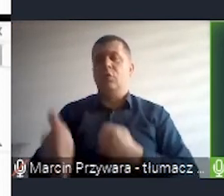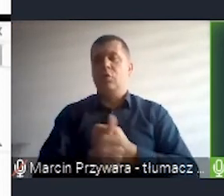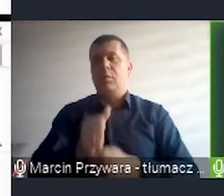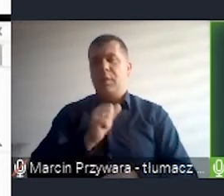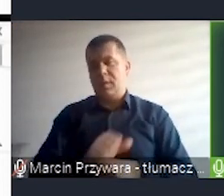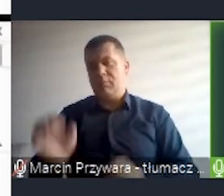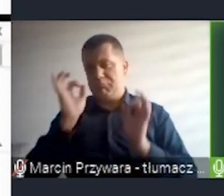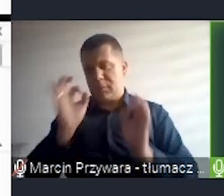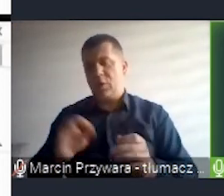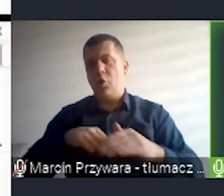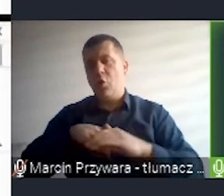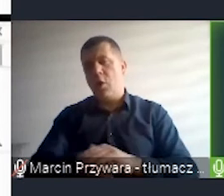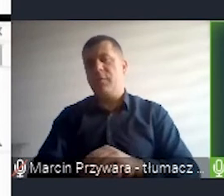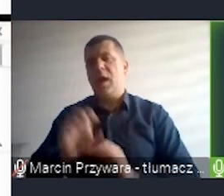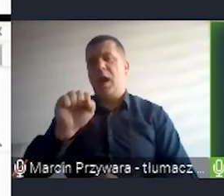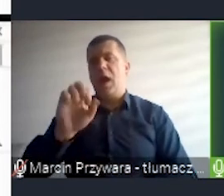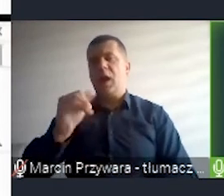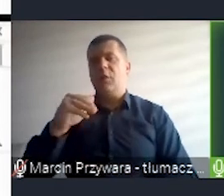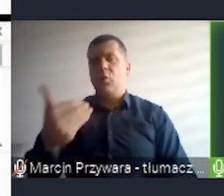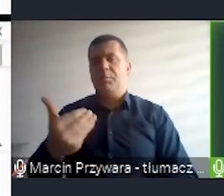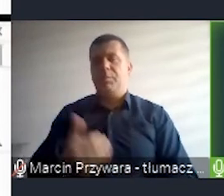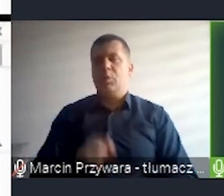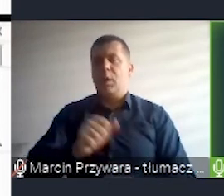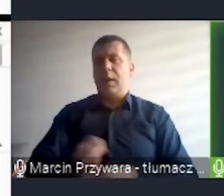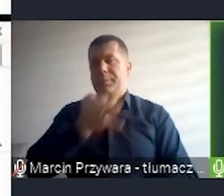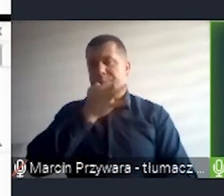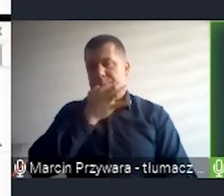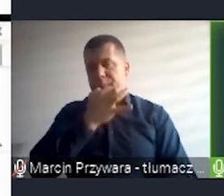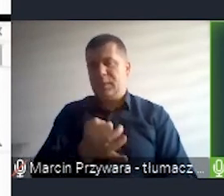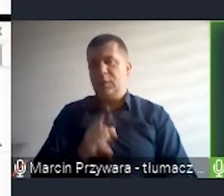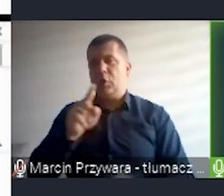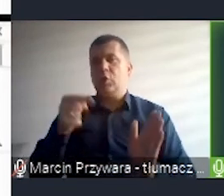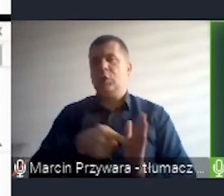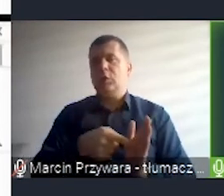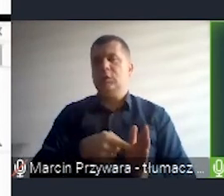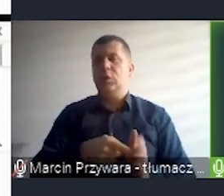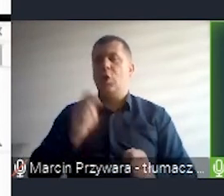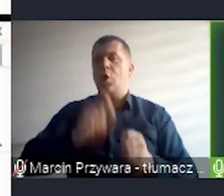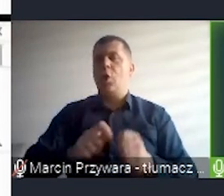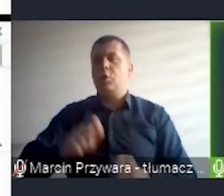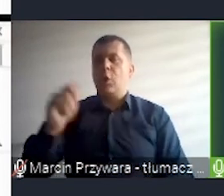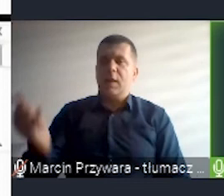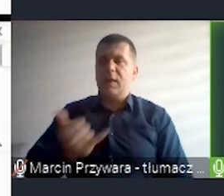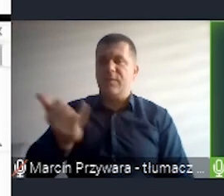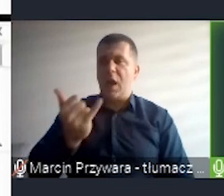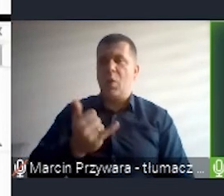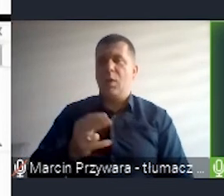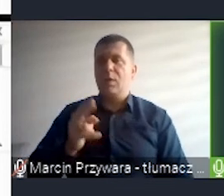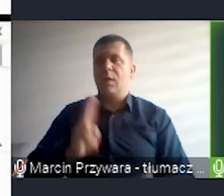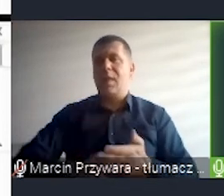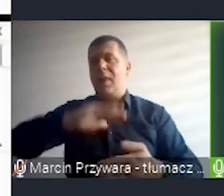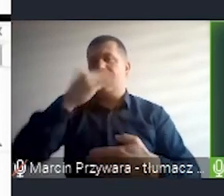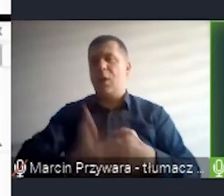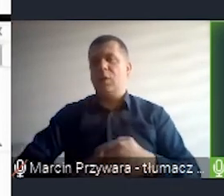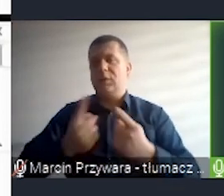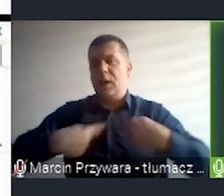właściwie zarchiwizowana? To jest pytanie, które będzie szczególnie dotyczyło kontroli trwałości i kontroli na zakończenie